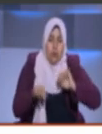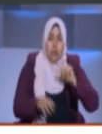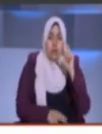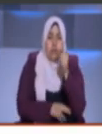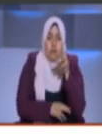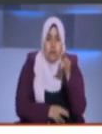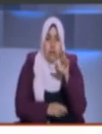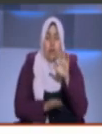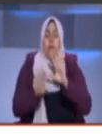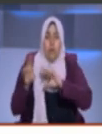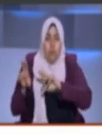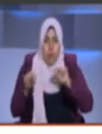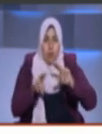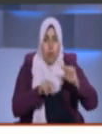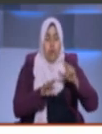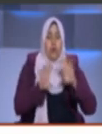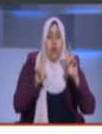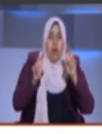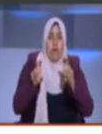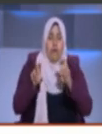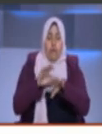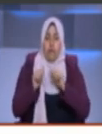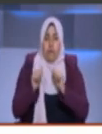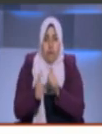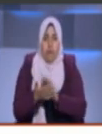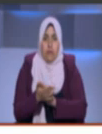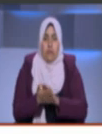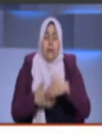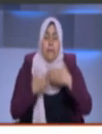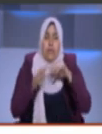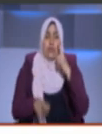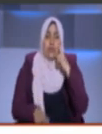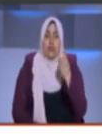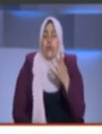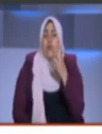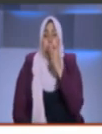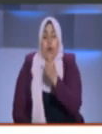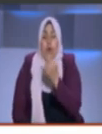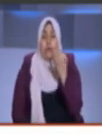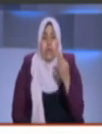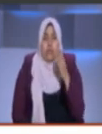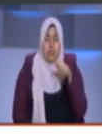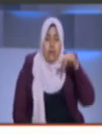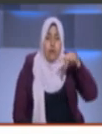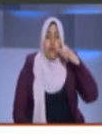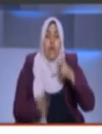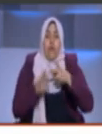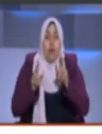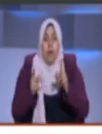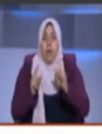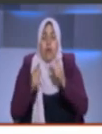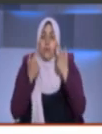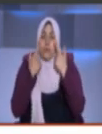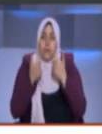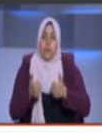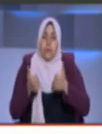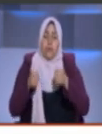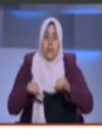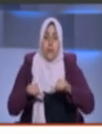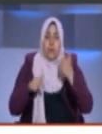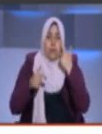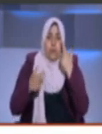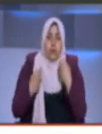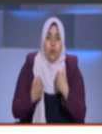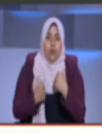لحد ما يتعمل اجتماع تاني في نهايه اغسطس، ويبداوا يقرروا بعديه الوضع في المانيا بقى شكله عامل ازاي دلوقتي، وهيقرروا بعديها اذا كانت الجماهير هترجع ولا لا،